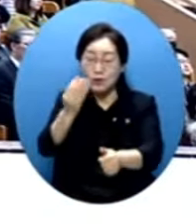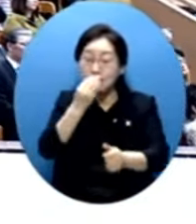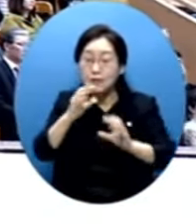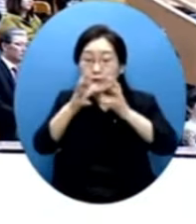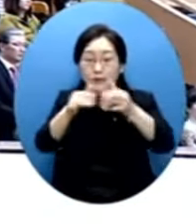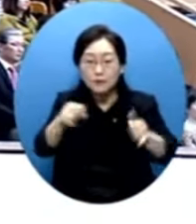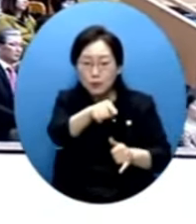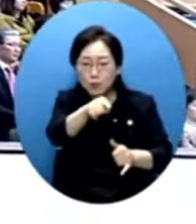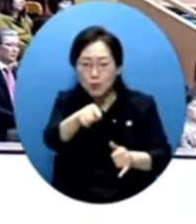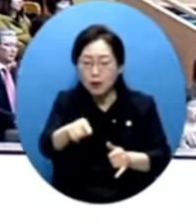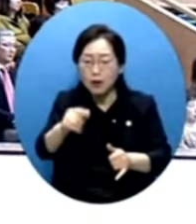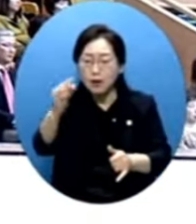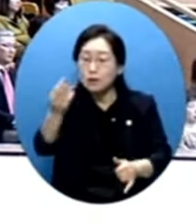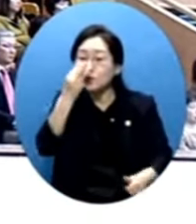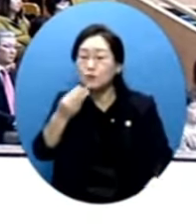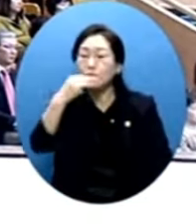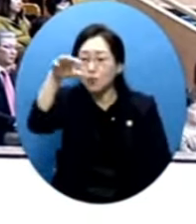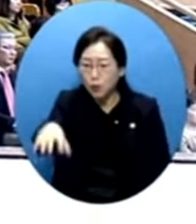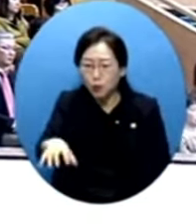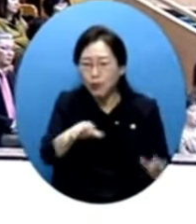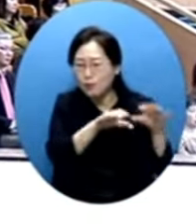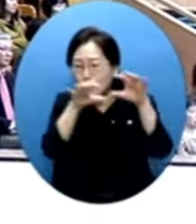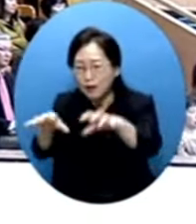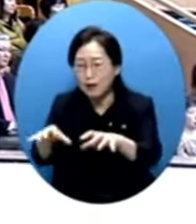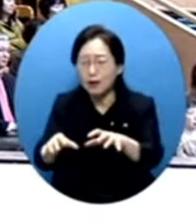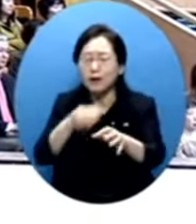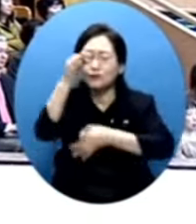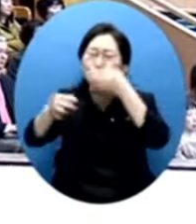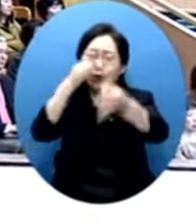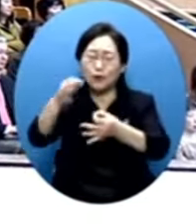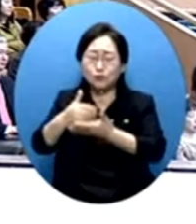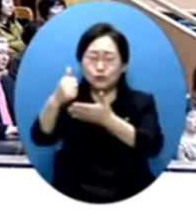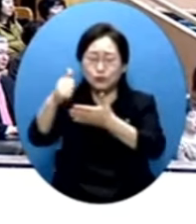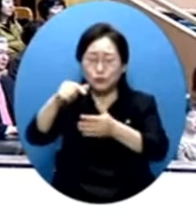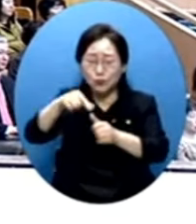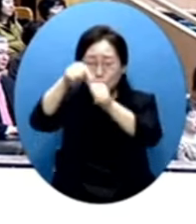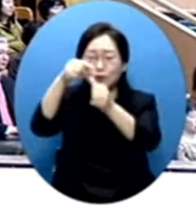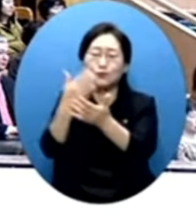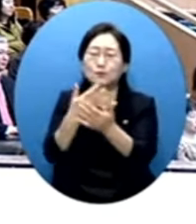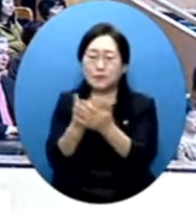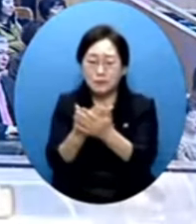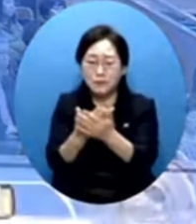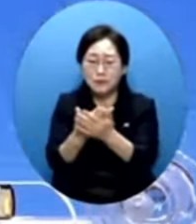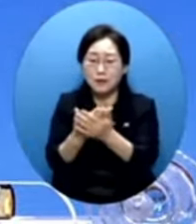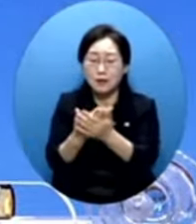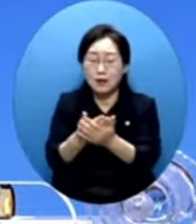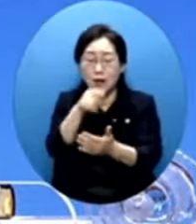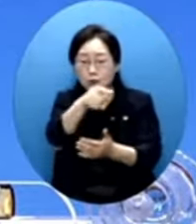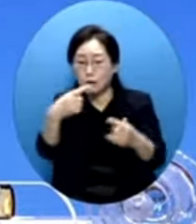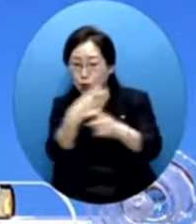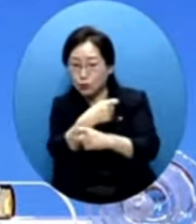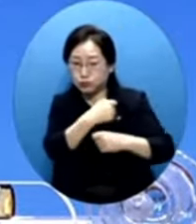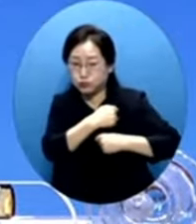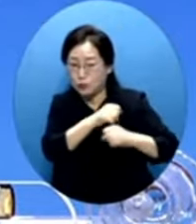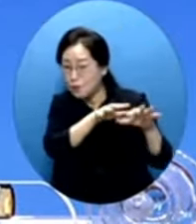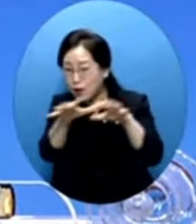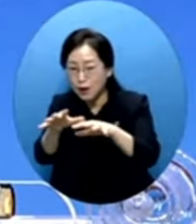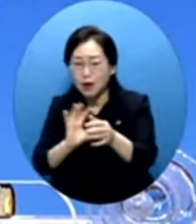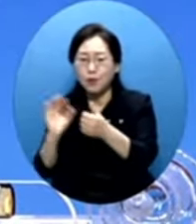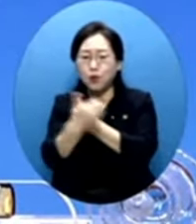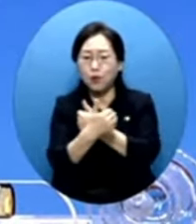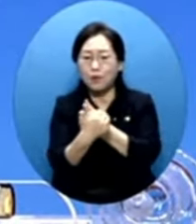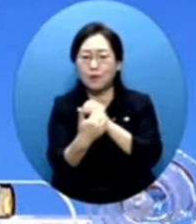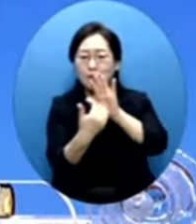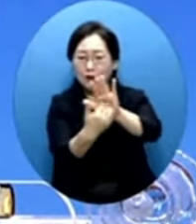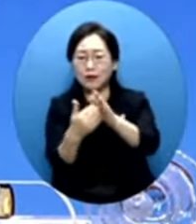있는 예루살렘에 모여와서 부르짖어 기도한 것입니다 주여 우리를이 고난의 때에 건져 주시옵소서 저 적군으로부터 우리를 보호하여